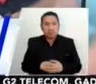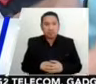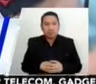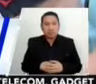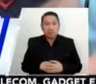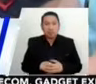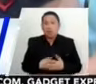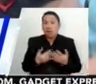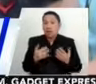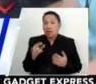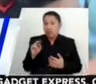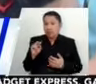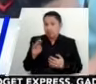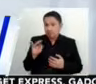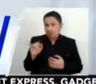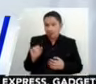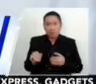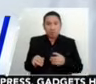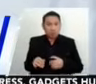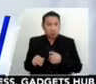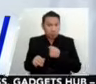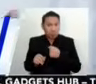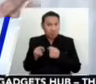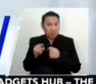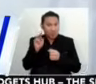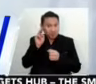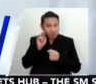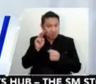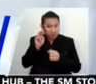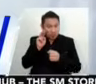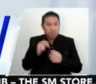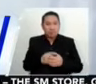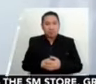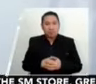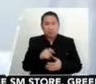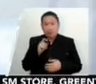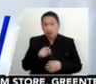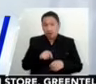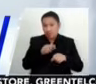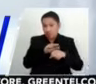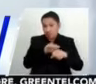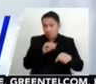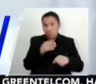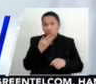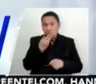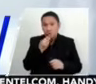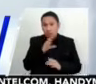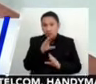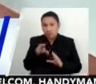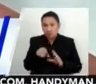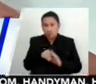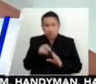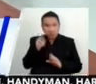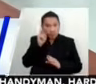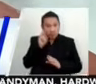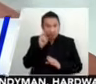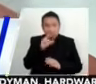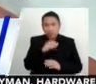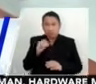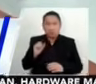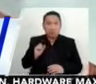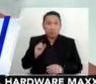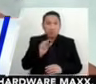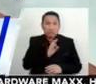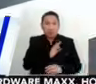ng NBI ang video ng press con ni Duterte. Ipatatawag din ng NBI ang mga sangkot sa paggawa nito tulad ng mga staff at maging ang